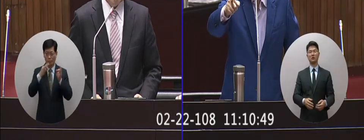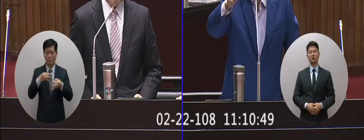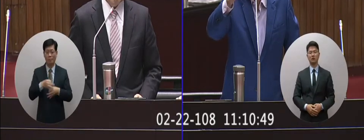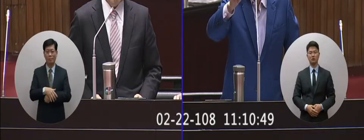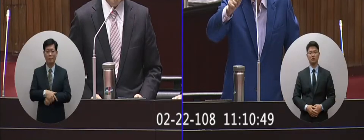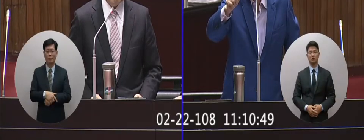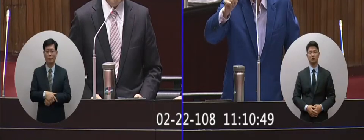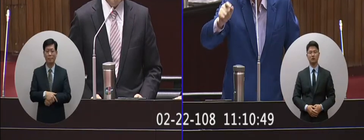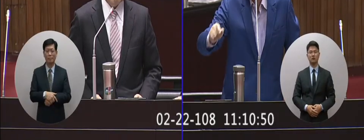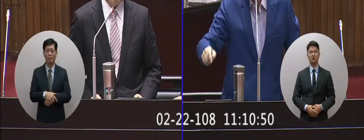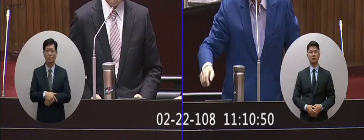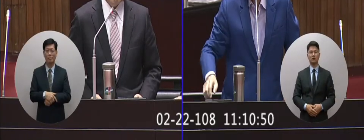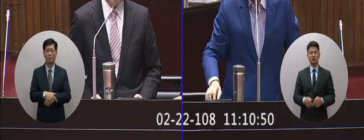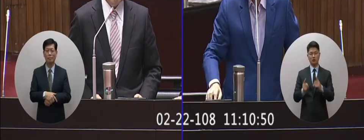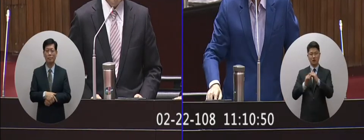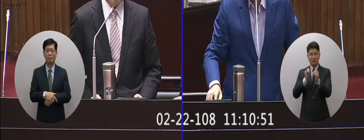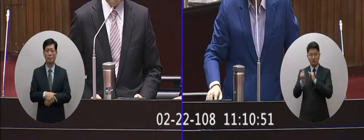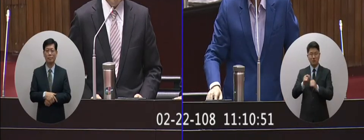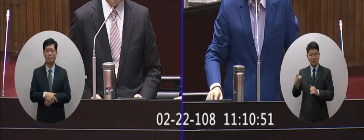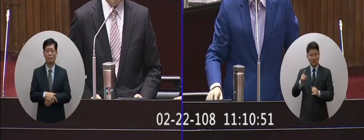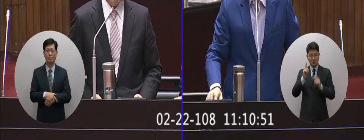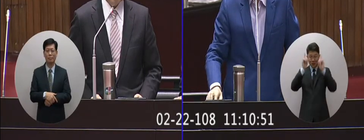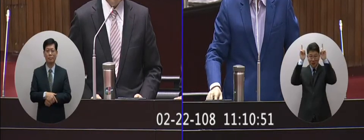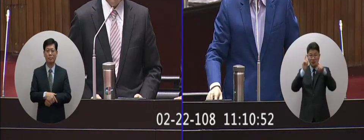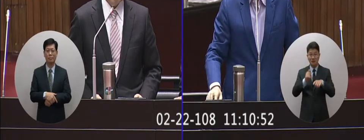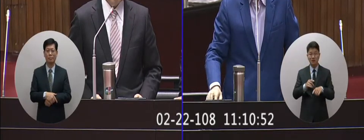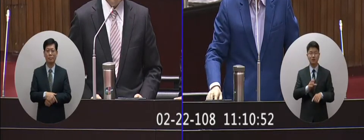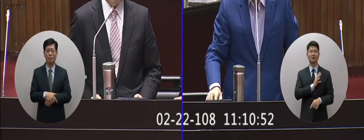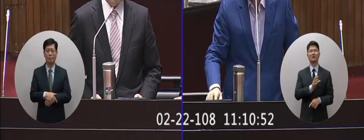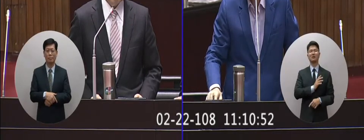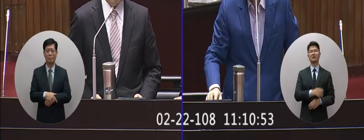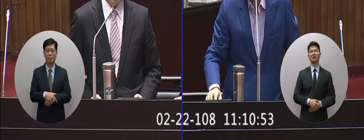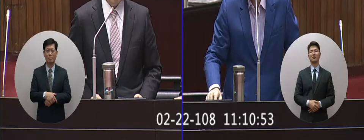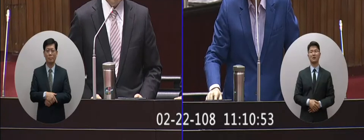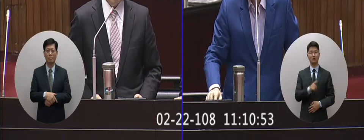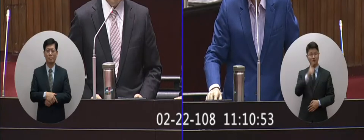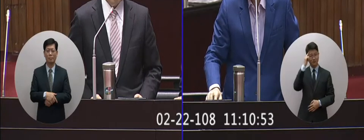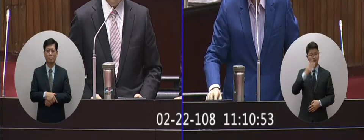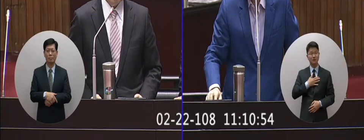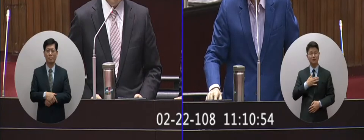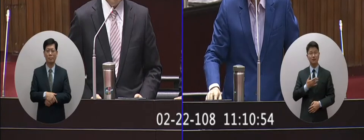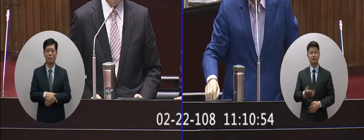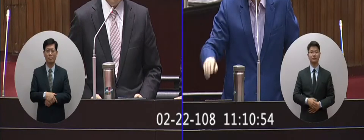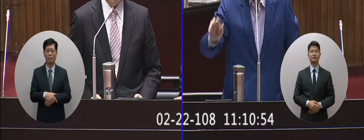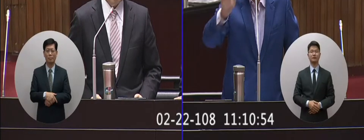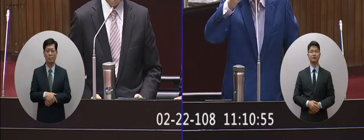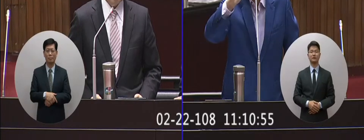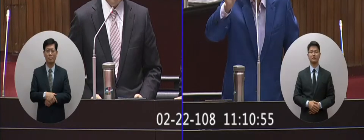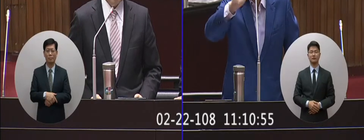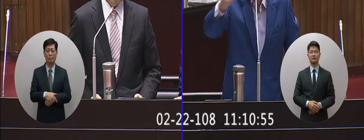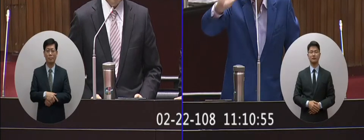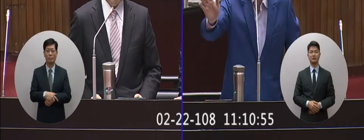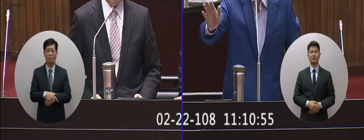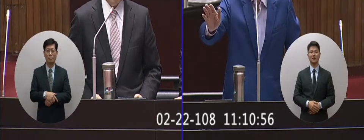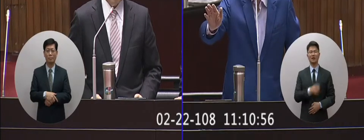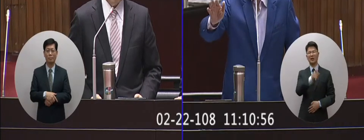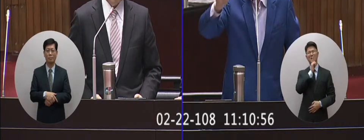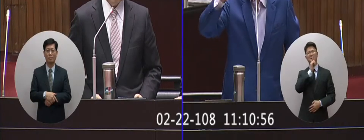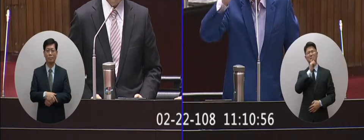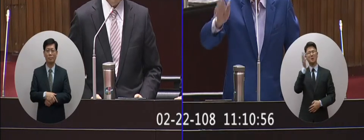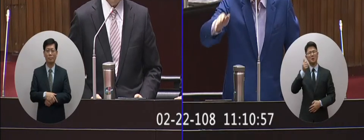啊，老百姓不生气才怪了，你懂不懂我讲的意思？院长， 委员， 理由太